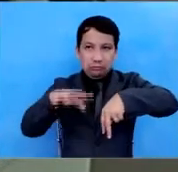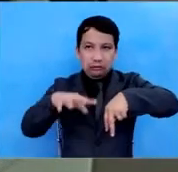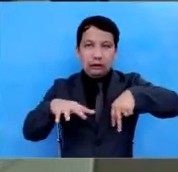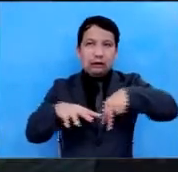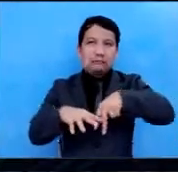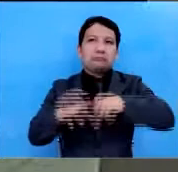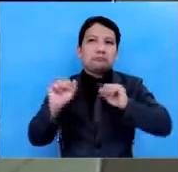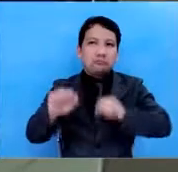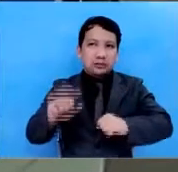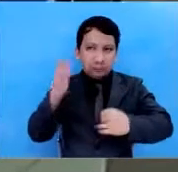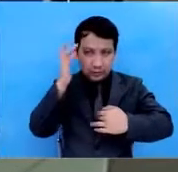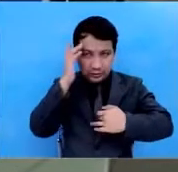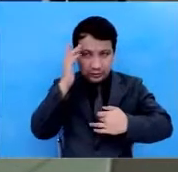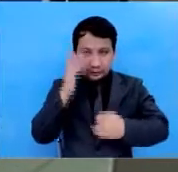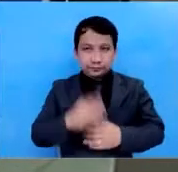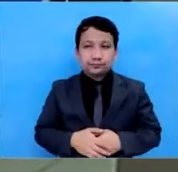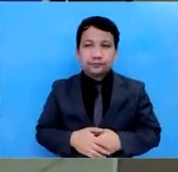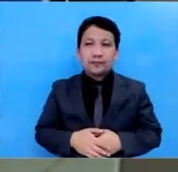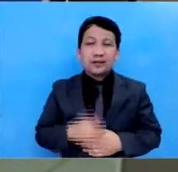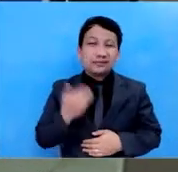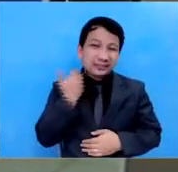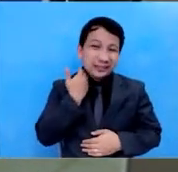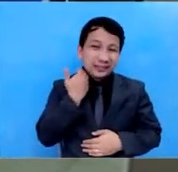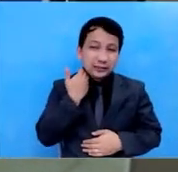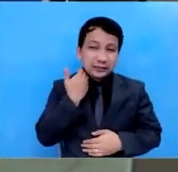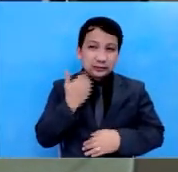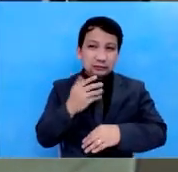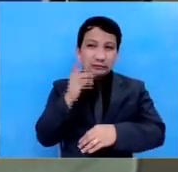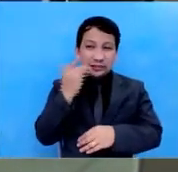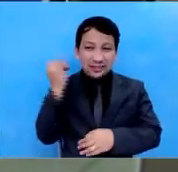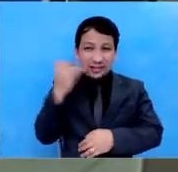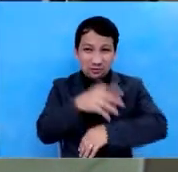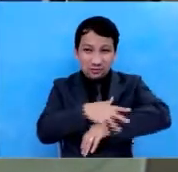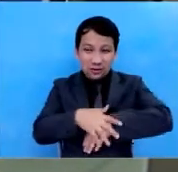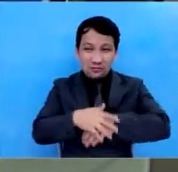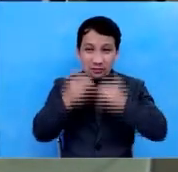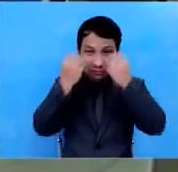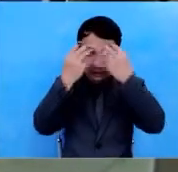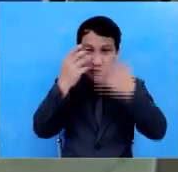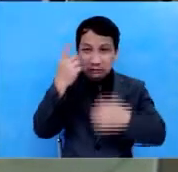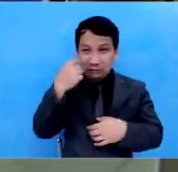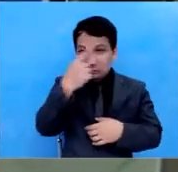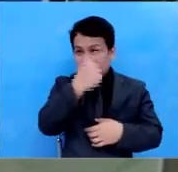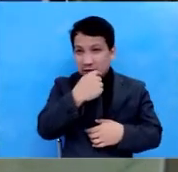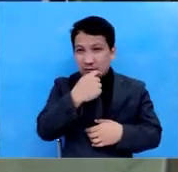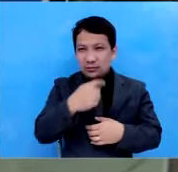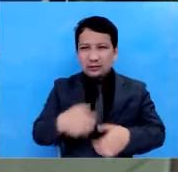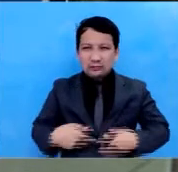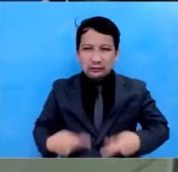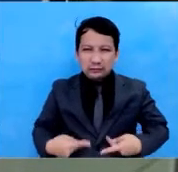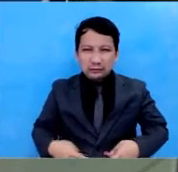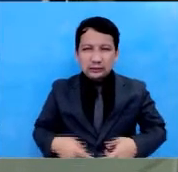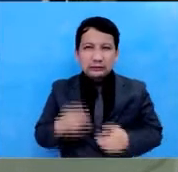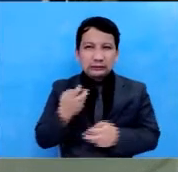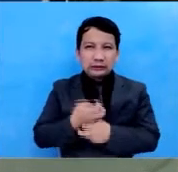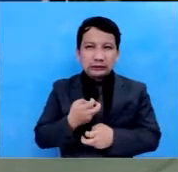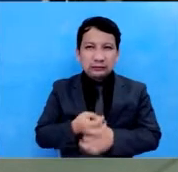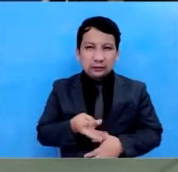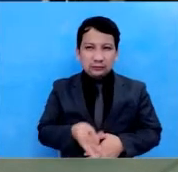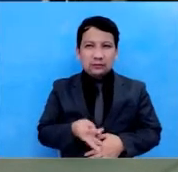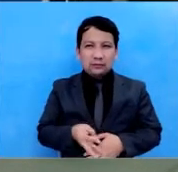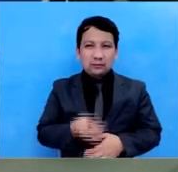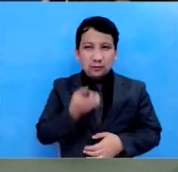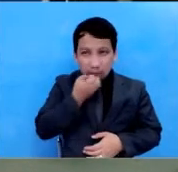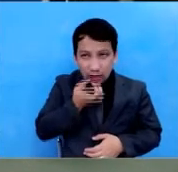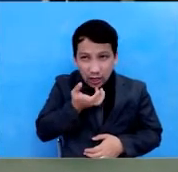mga sintomas nito ay lagnat, paninilaw ng balat, paumulan ng mata, pananakit ng kalamnan, hirap sa pag-ihi at pagkusuka.